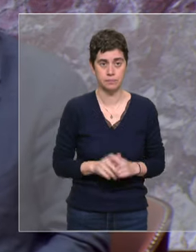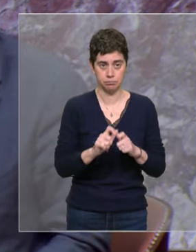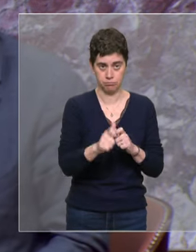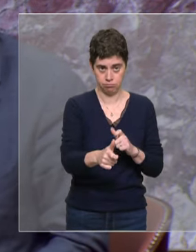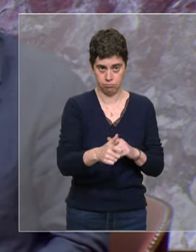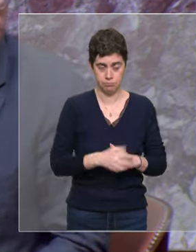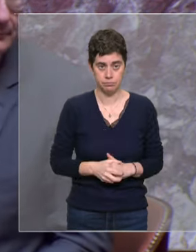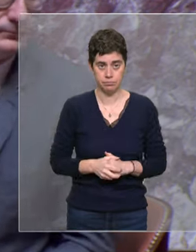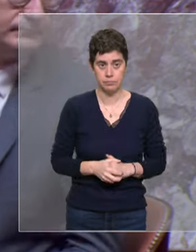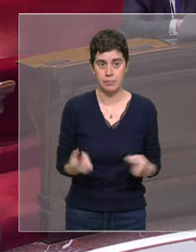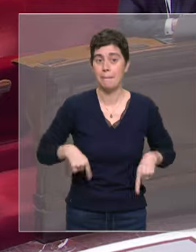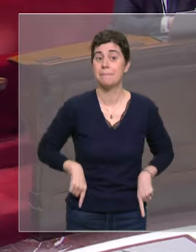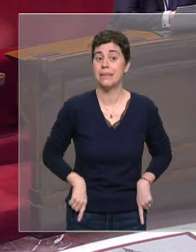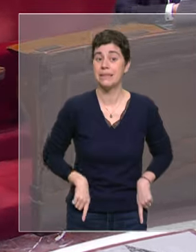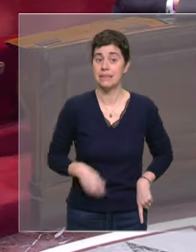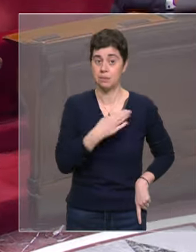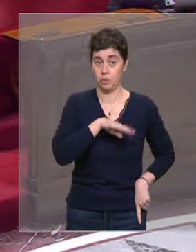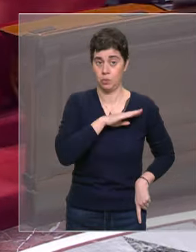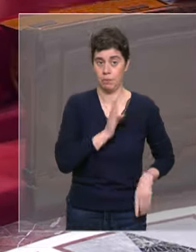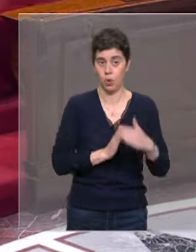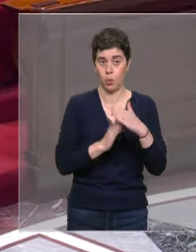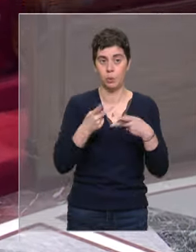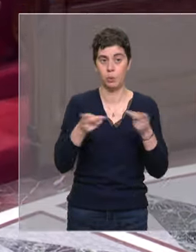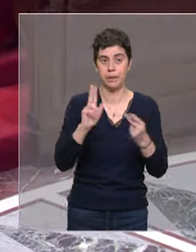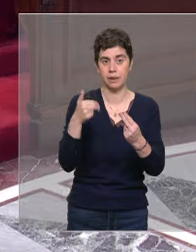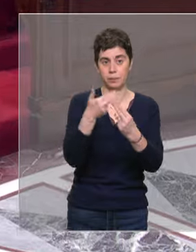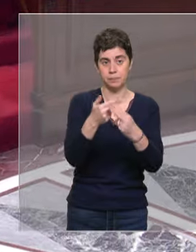Thomas Cazenave, ministre en charge des comptes publics.